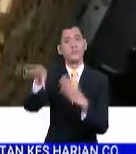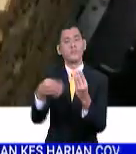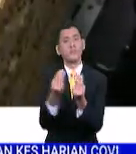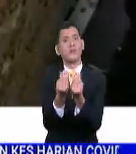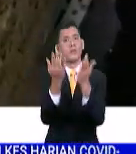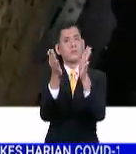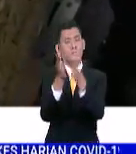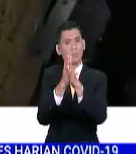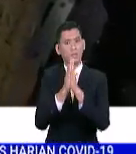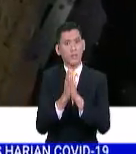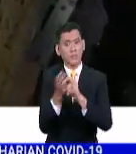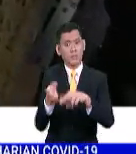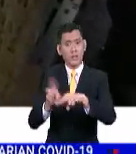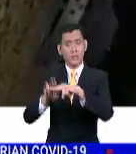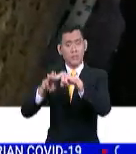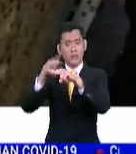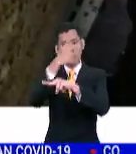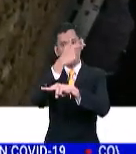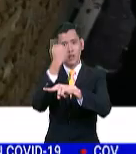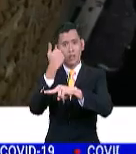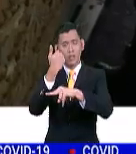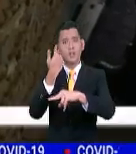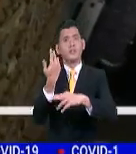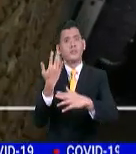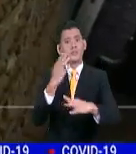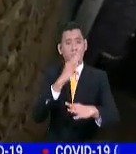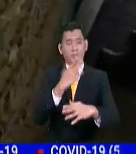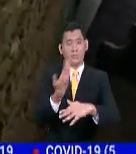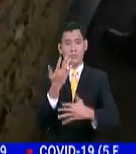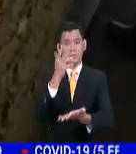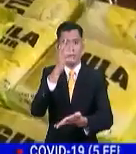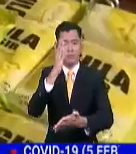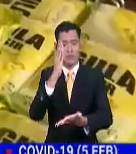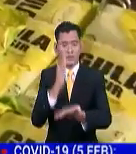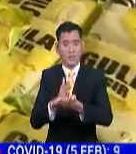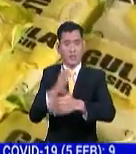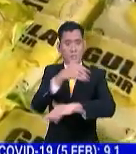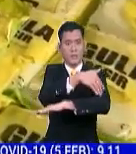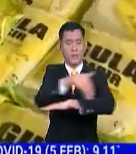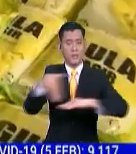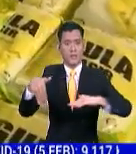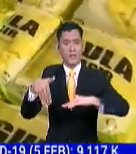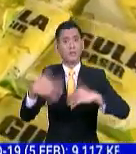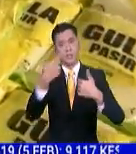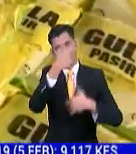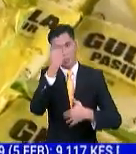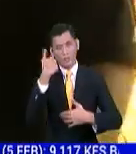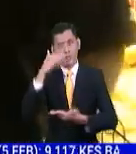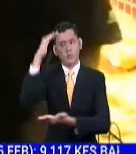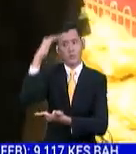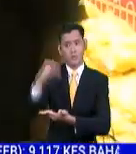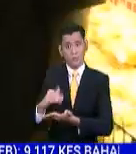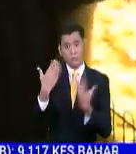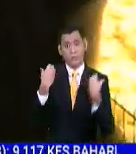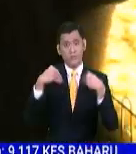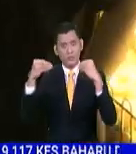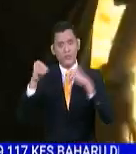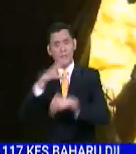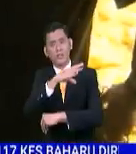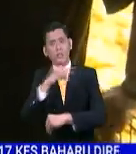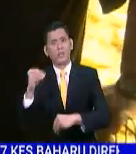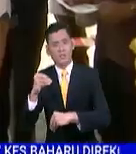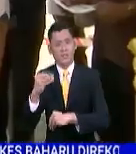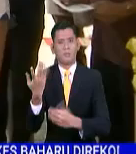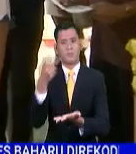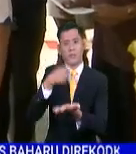yang meningkat mendadak selepas Katan Pergerakan berakhir hingga menyebabkan kekurangan bekalan di pasaran. Juga kenaikan kos